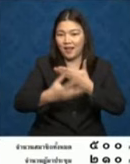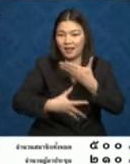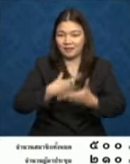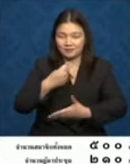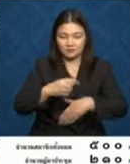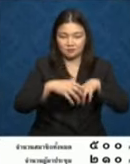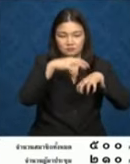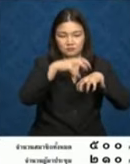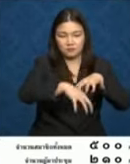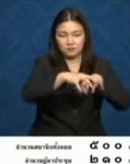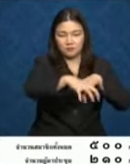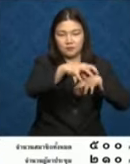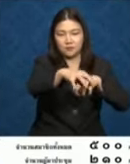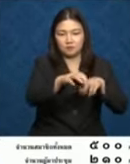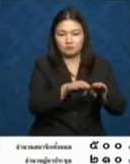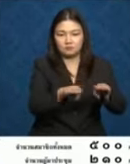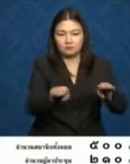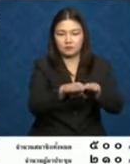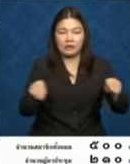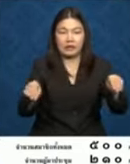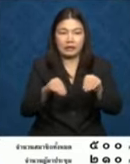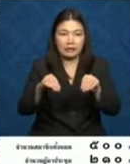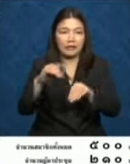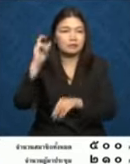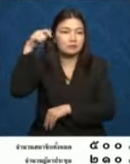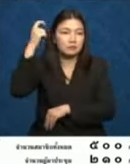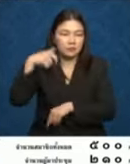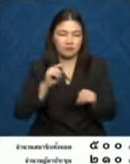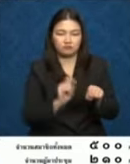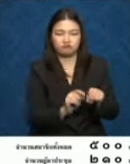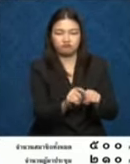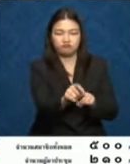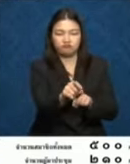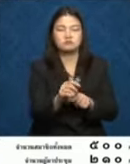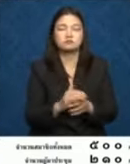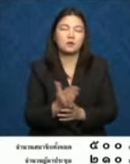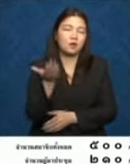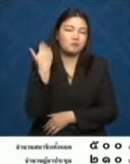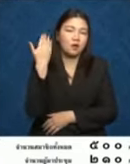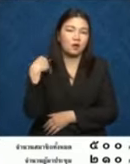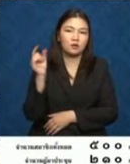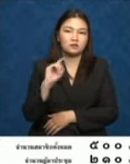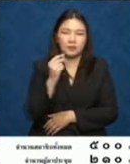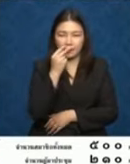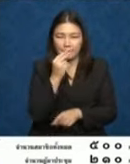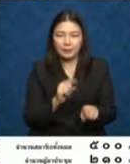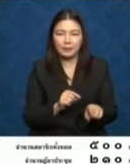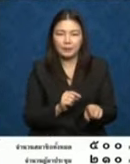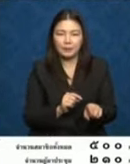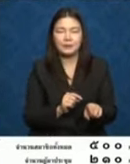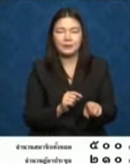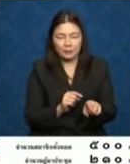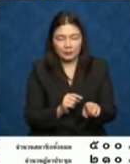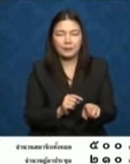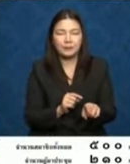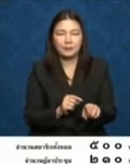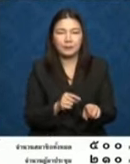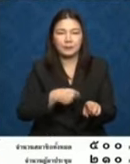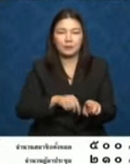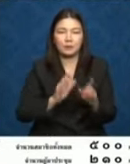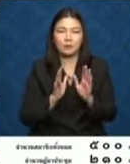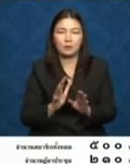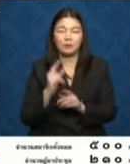ที่สะพานไทยมิตรภาพเมียนมาแห่งที่1ของจังหวัดตากนะครับที่ผ่านมาได้รับการร้องเรียนจากนักท่องเที่ยวและประชาชนนะ